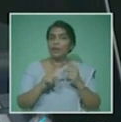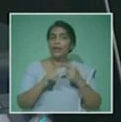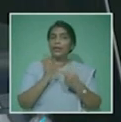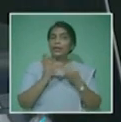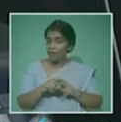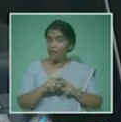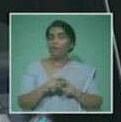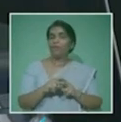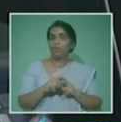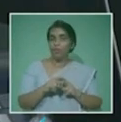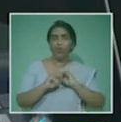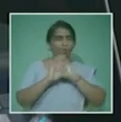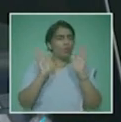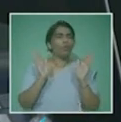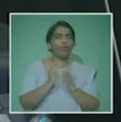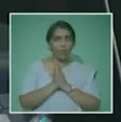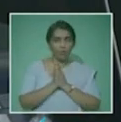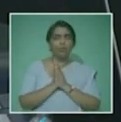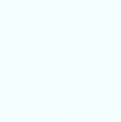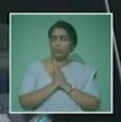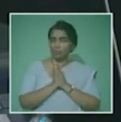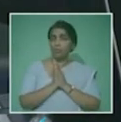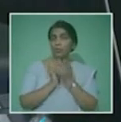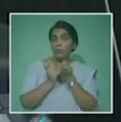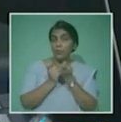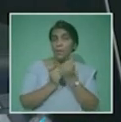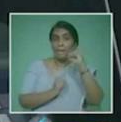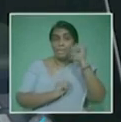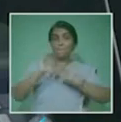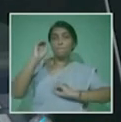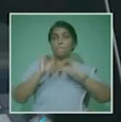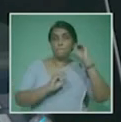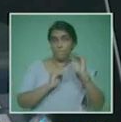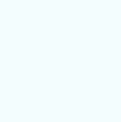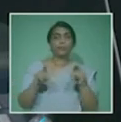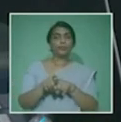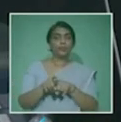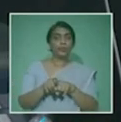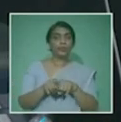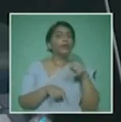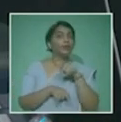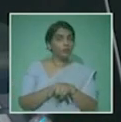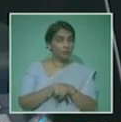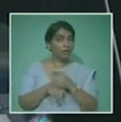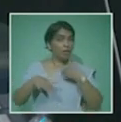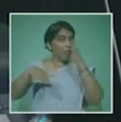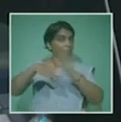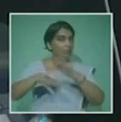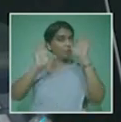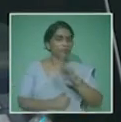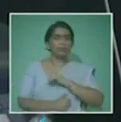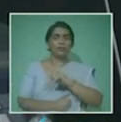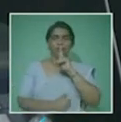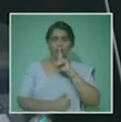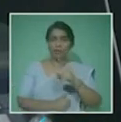අර්ථසාල කර මුදල මේව ඔක්කොම වල කතානායකතුමනේ වටිනාකම 50ක් ගිහිලා තියෙන හයිපර් ඉන්ෆ්ලේෂන් එක නිසා ඒ වලට අත තියන්න එපා කියලා අපි